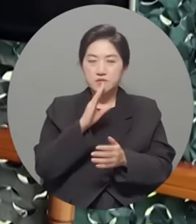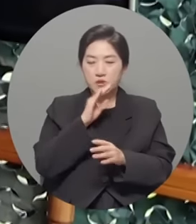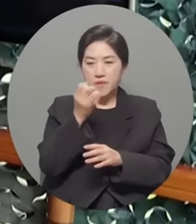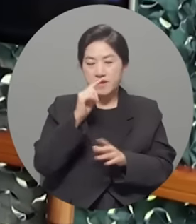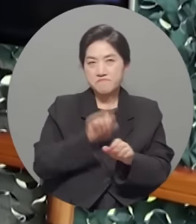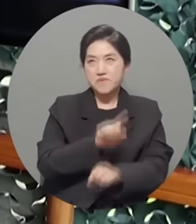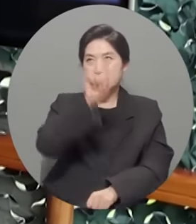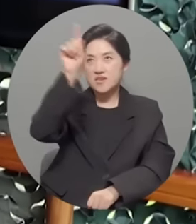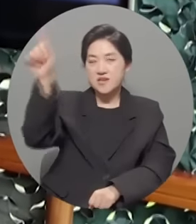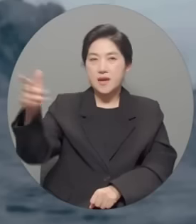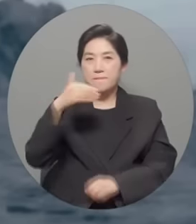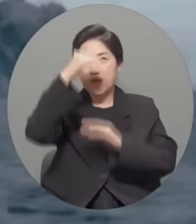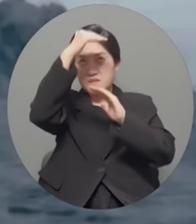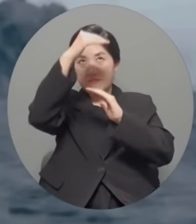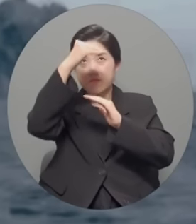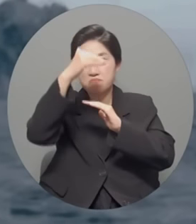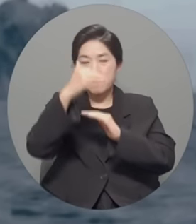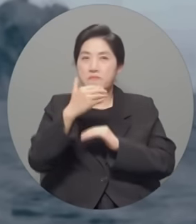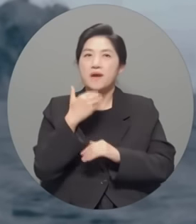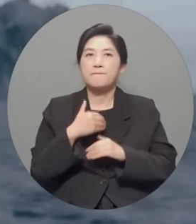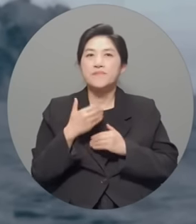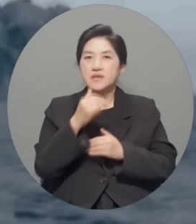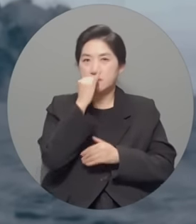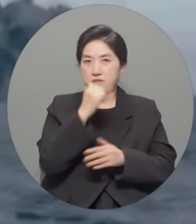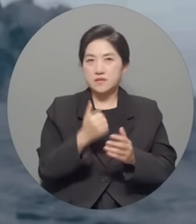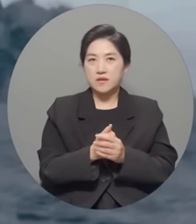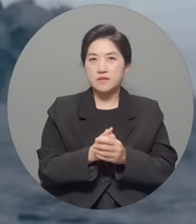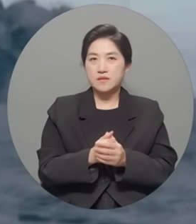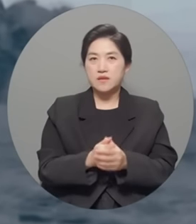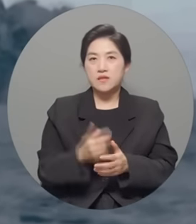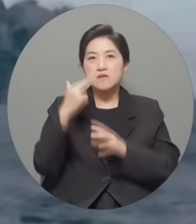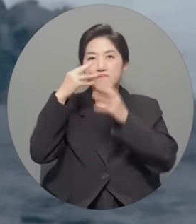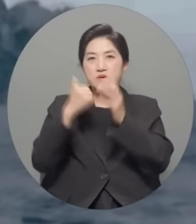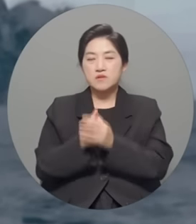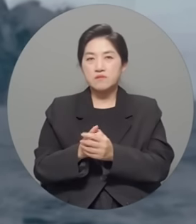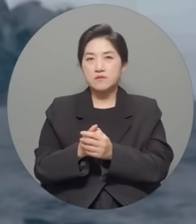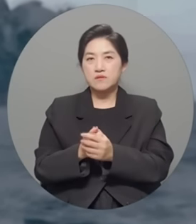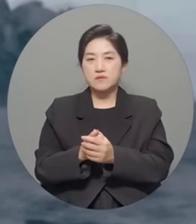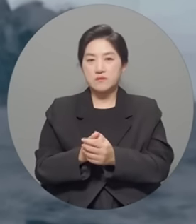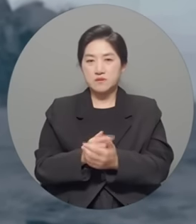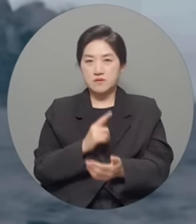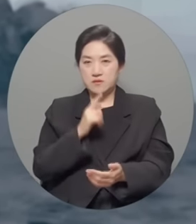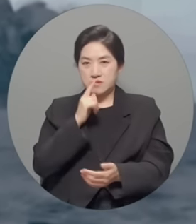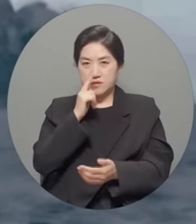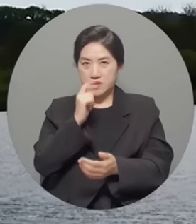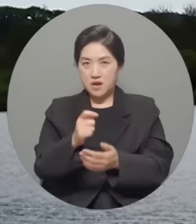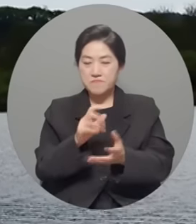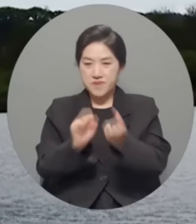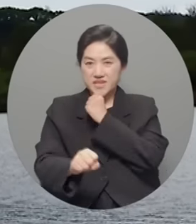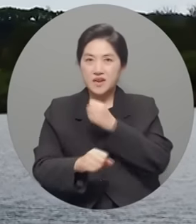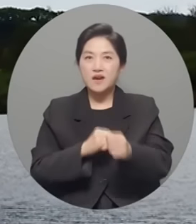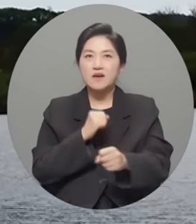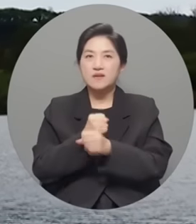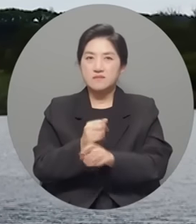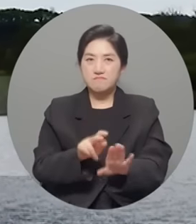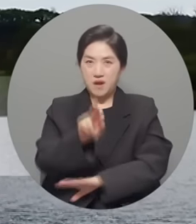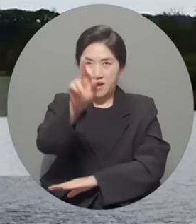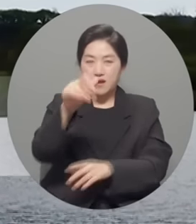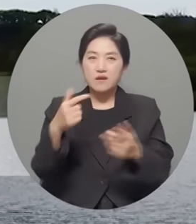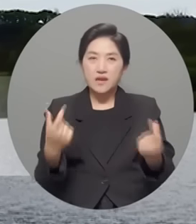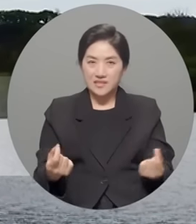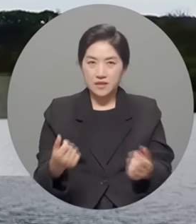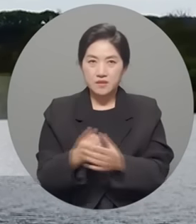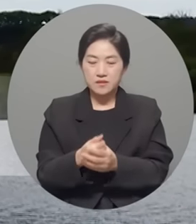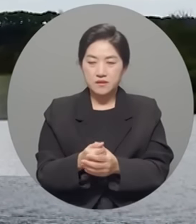핵미사일 발사 등이 이루어지는 겁니다. 이는 미국의 경보 즉시 발사 체계를 모방한 것으로 보이는데 즉각적인